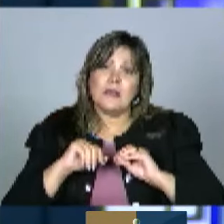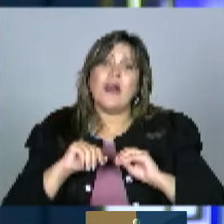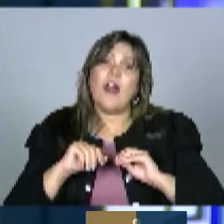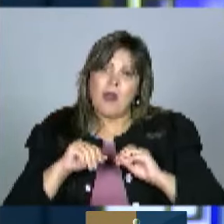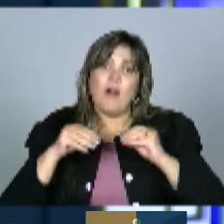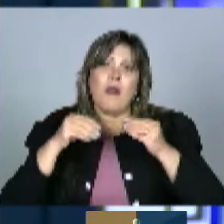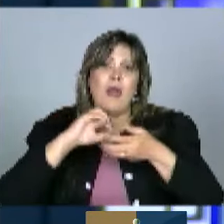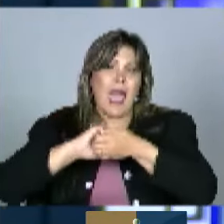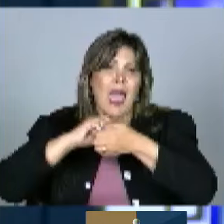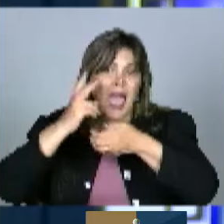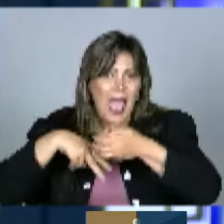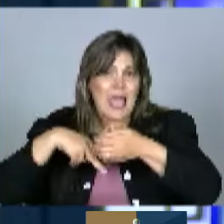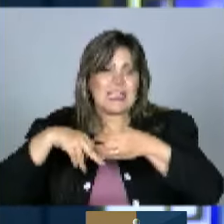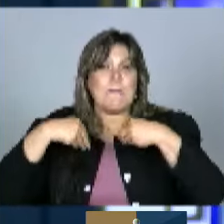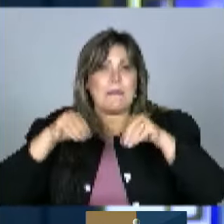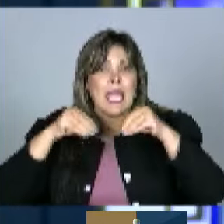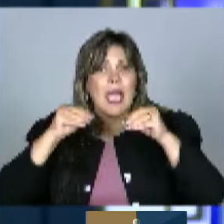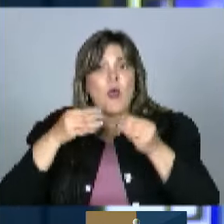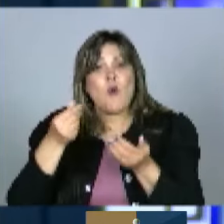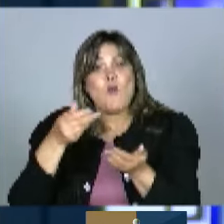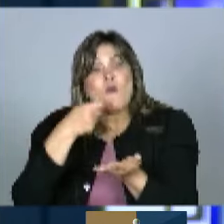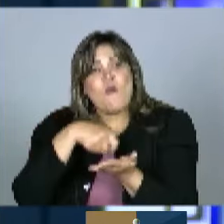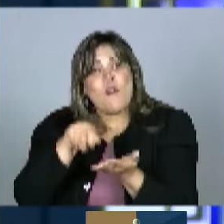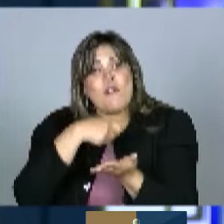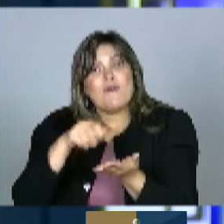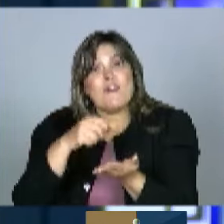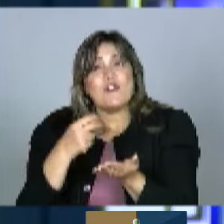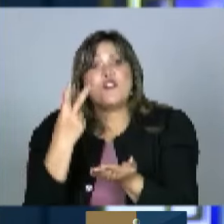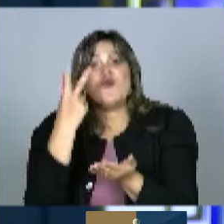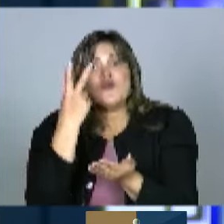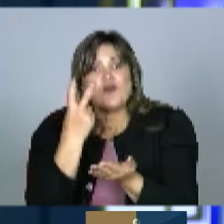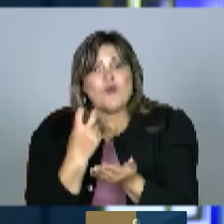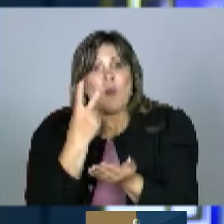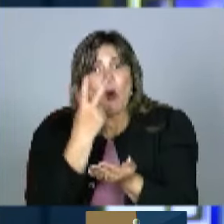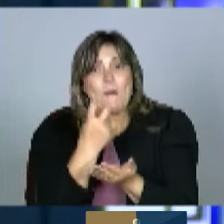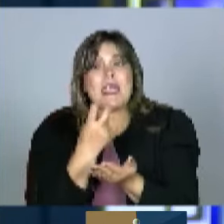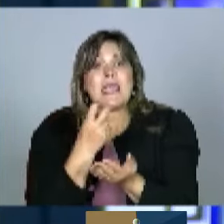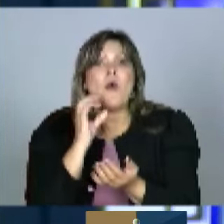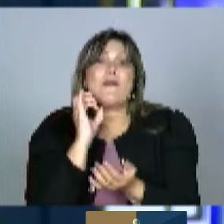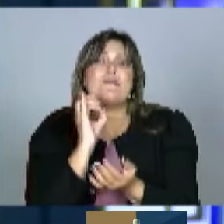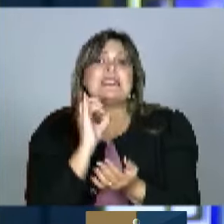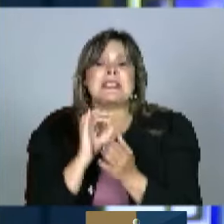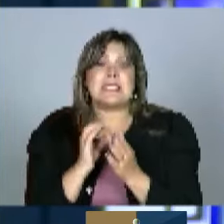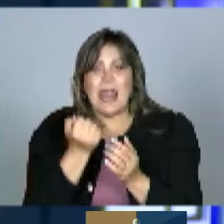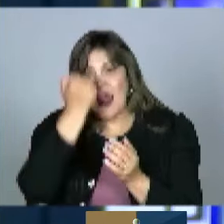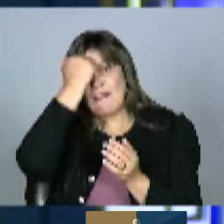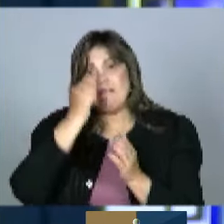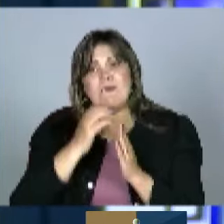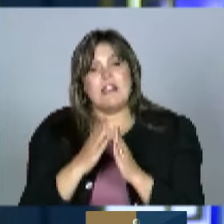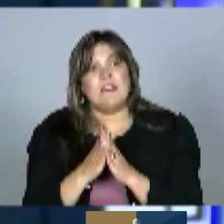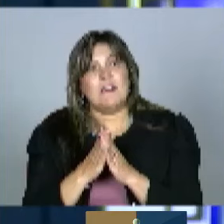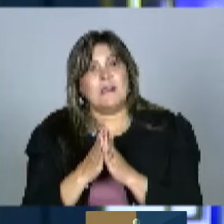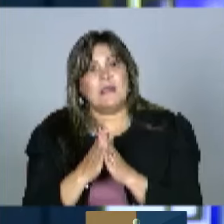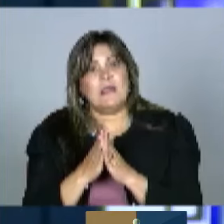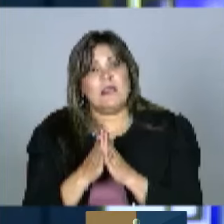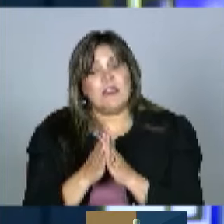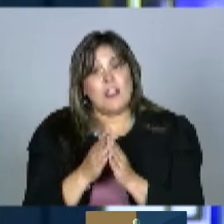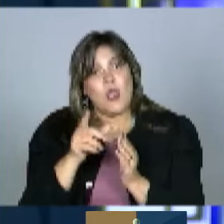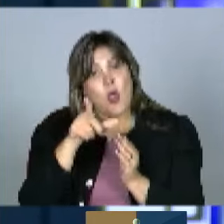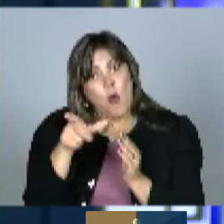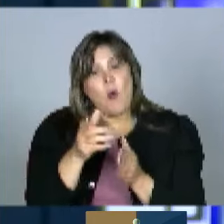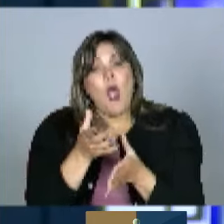ايوه والمبلغ كام المبلغ 750 وال يطعن ده صله الكربا